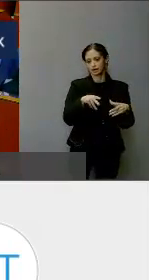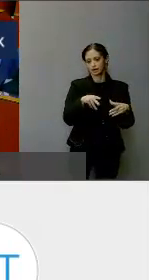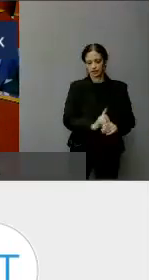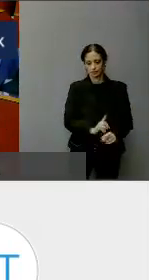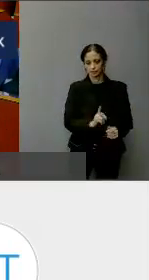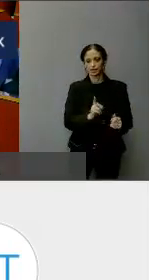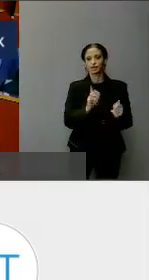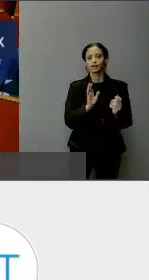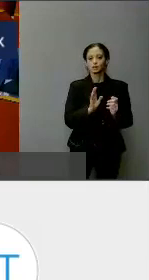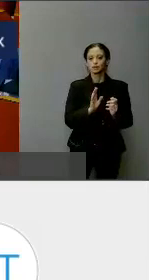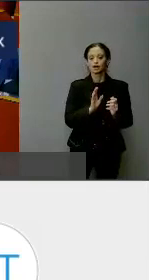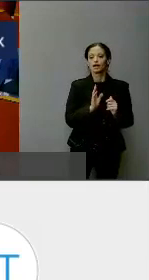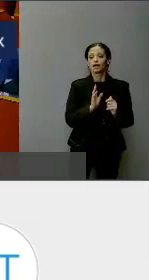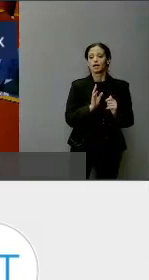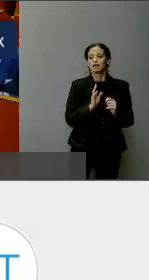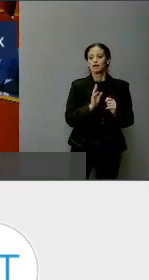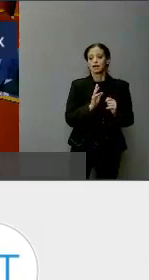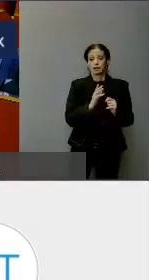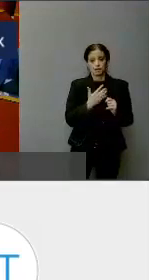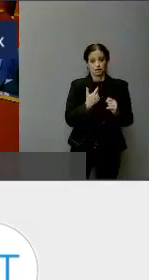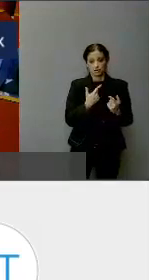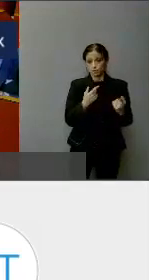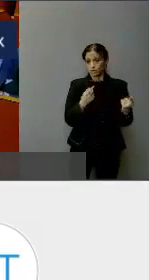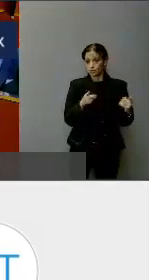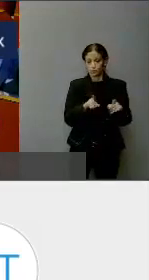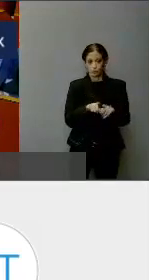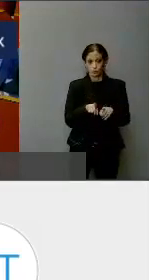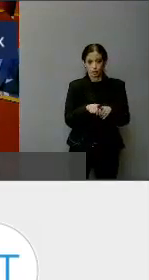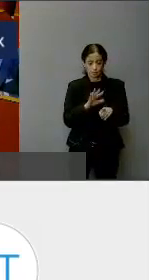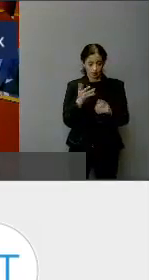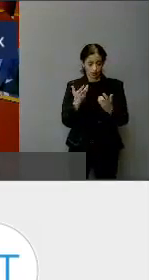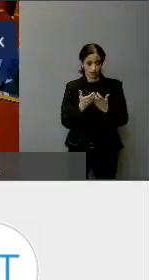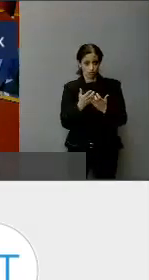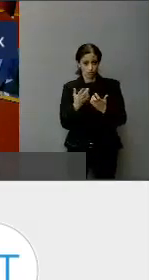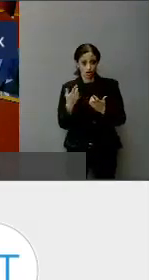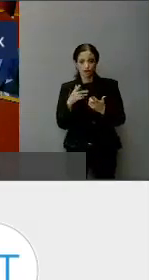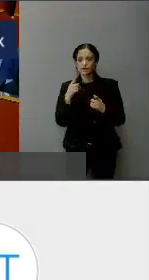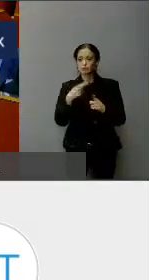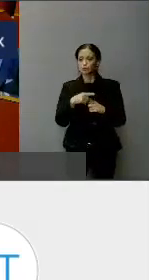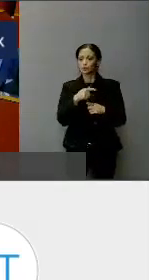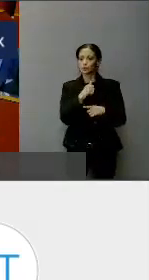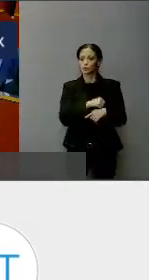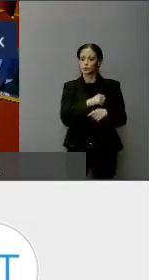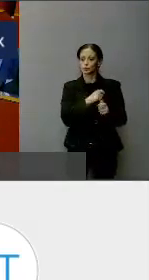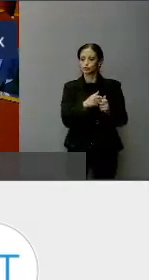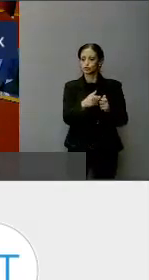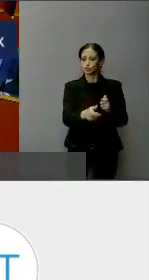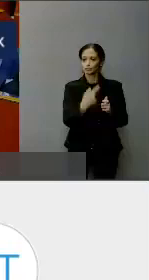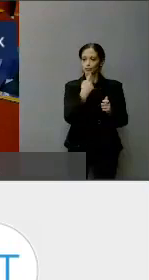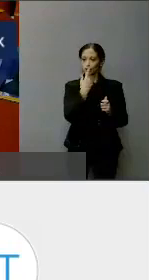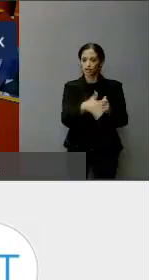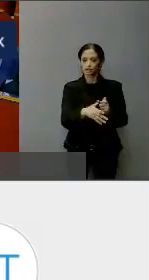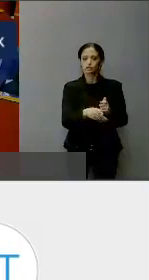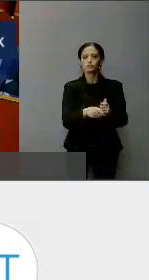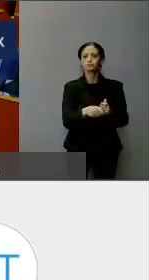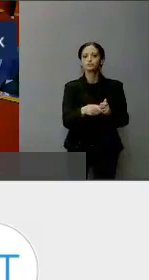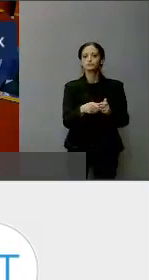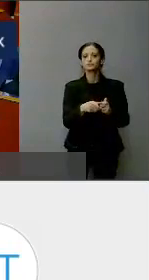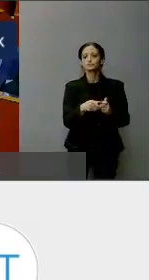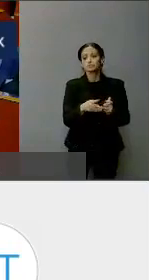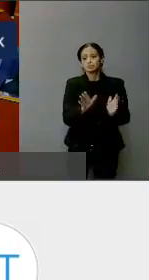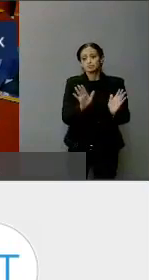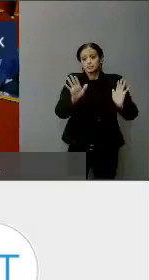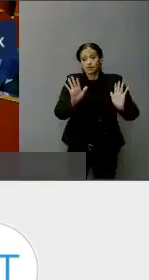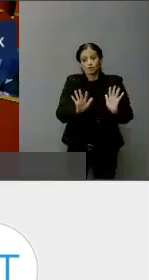ma altrettanto io credo che come vi ho già detto anche il municipio sarebbe stato meglio proporre